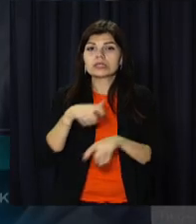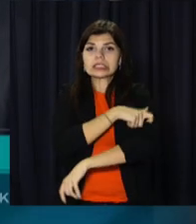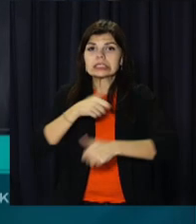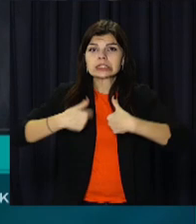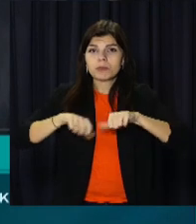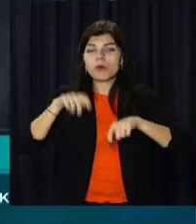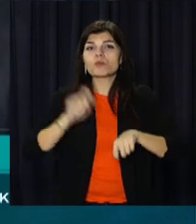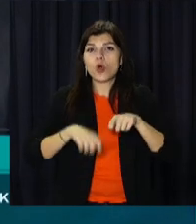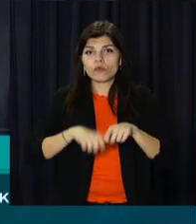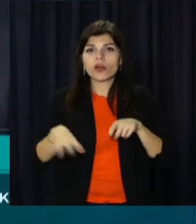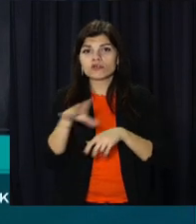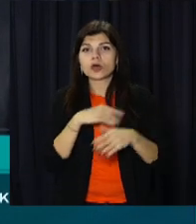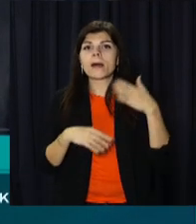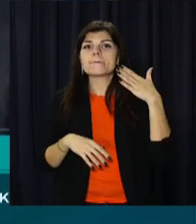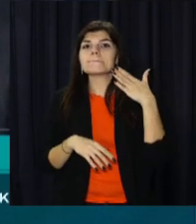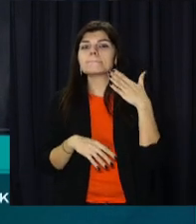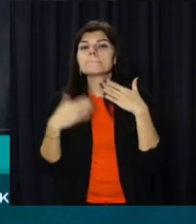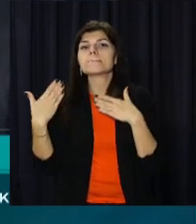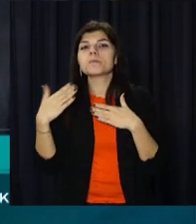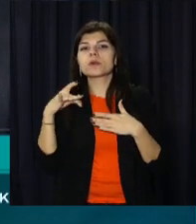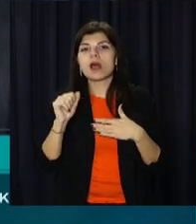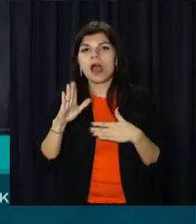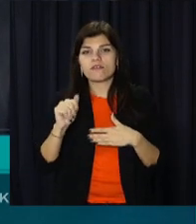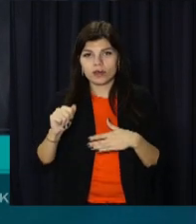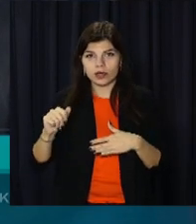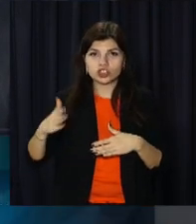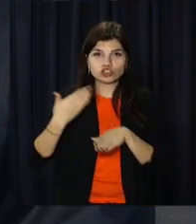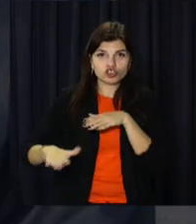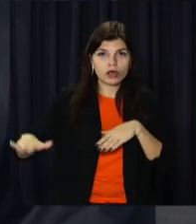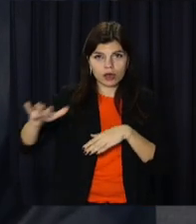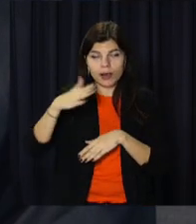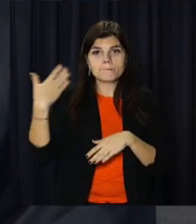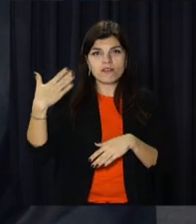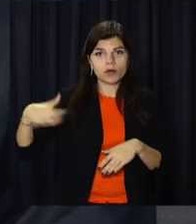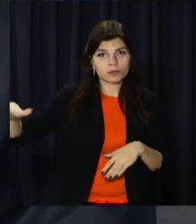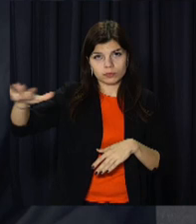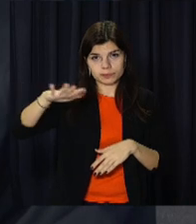перевірила усю праву частину річки Дніпро, правий берег.